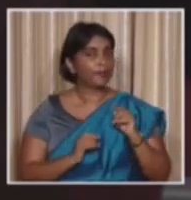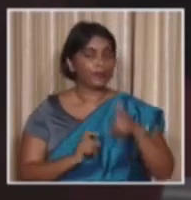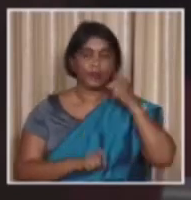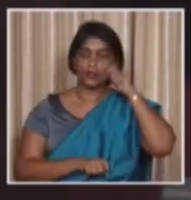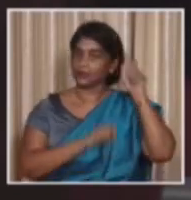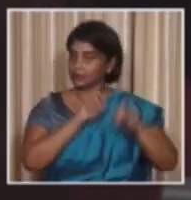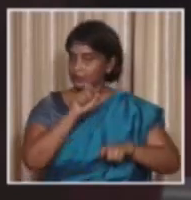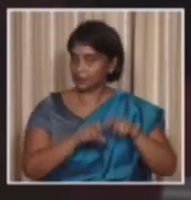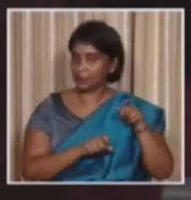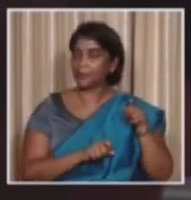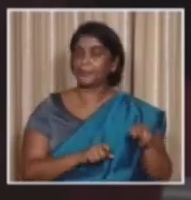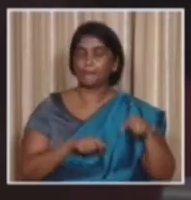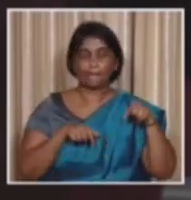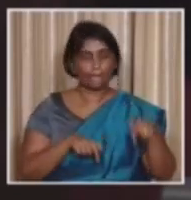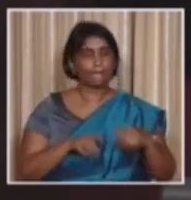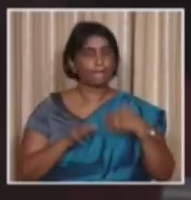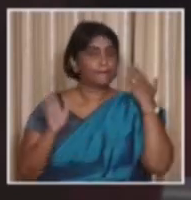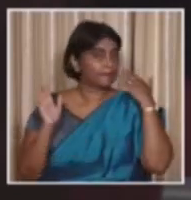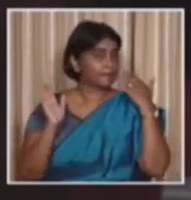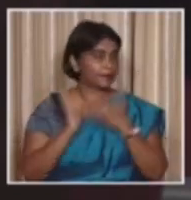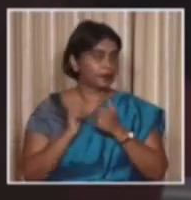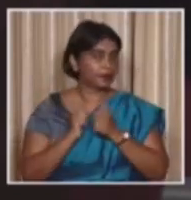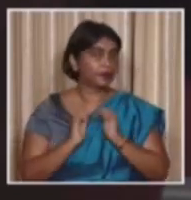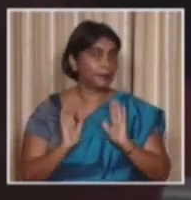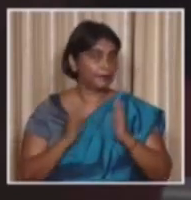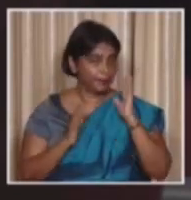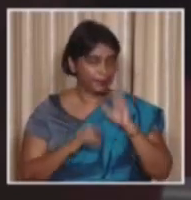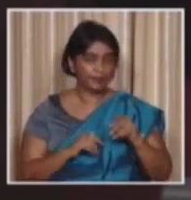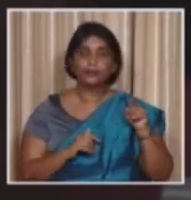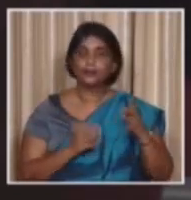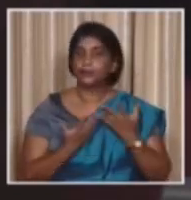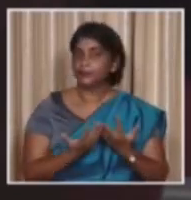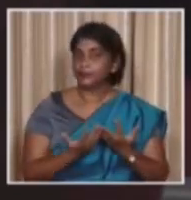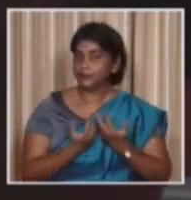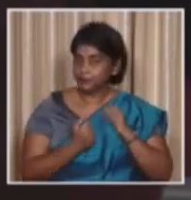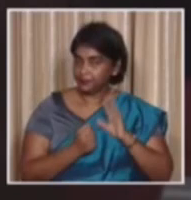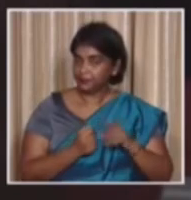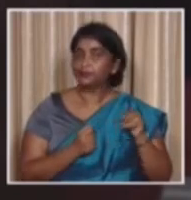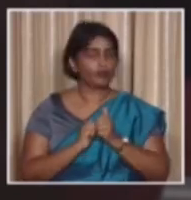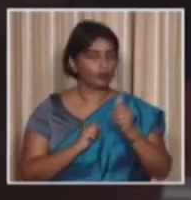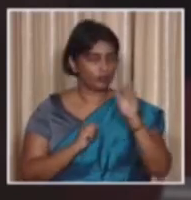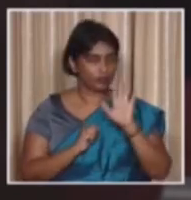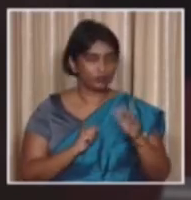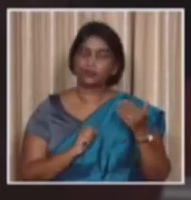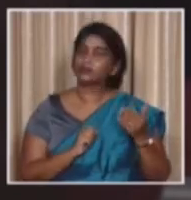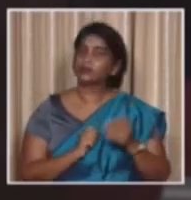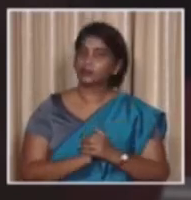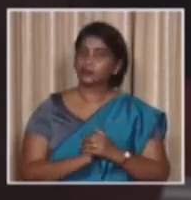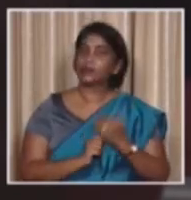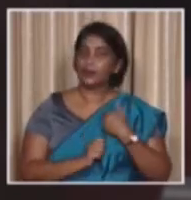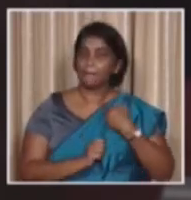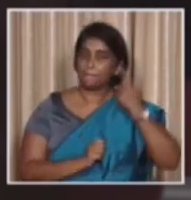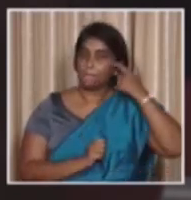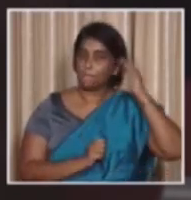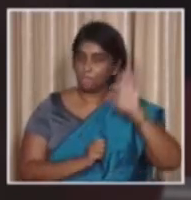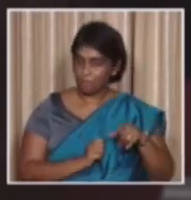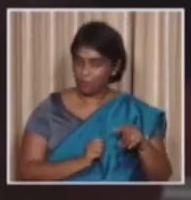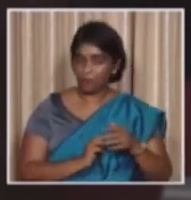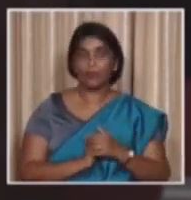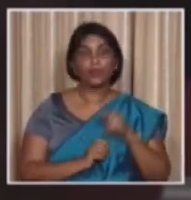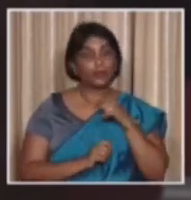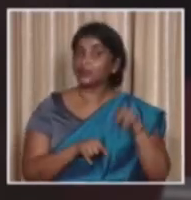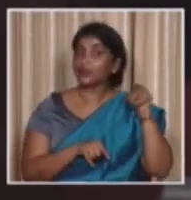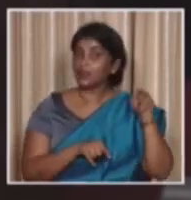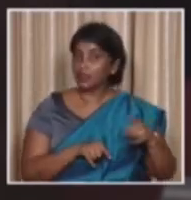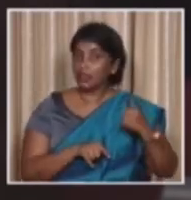தொகுதியை செயல்படுத்துவதற்கான பயிற்சிகளை வழங்கும் பணிகளும் நிறைவு செய்யப்பட்டுள்ளன. இதுவரை அடைந்துள்ள முன்னேற்றத்திற்கு